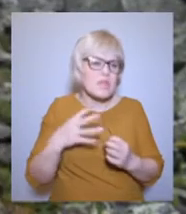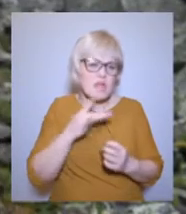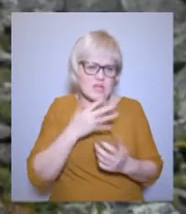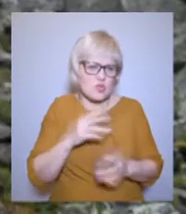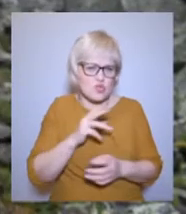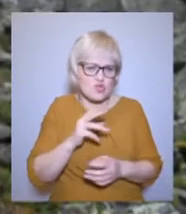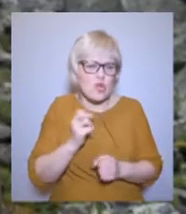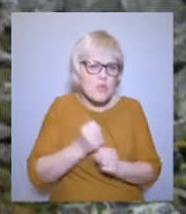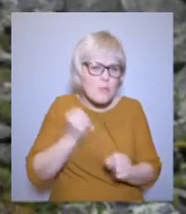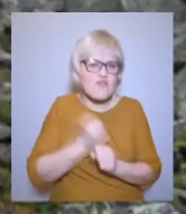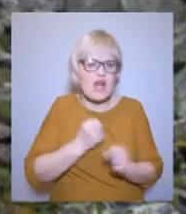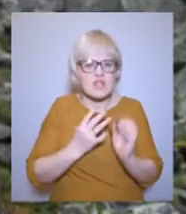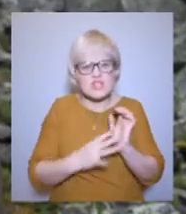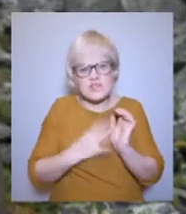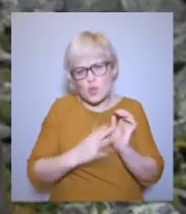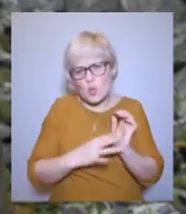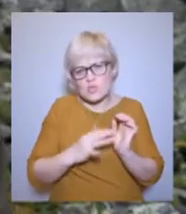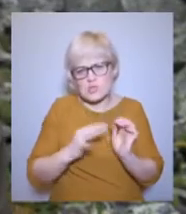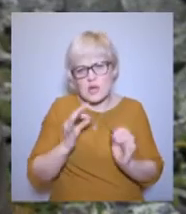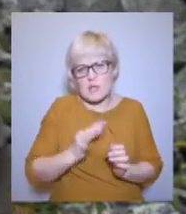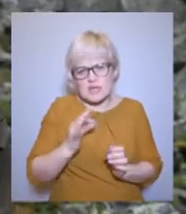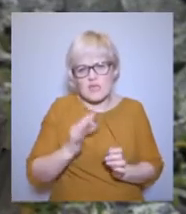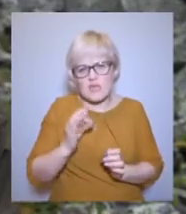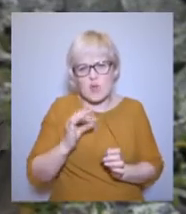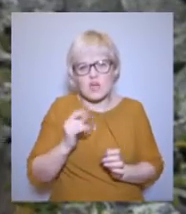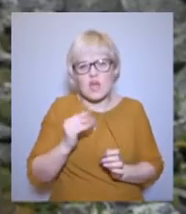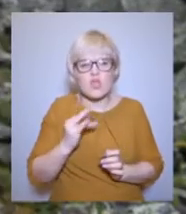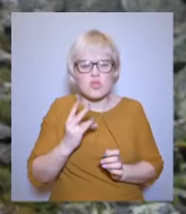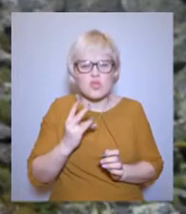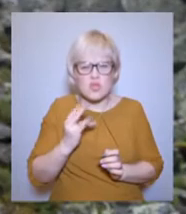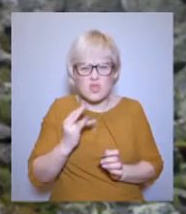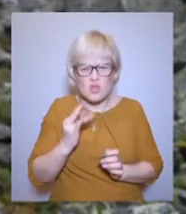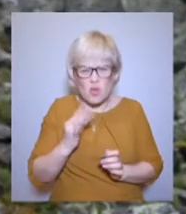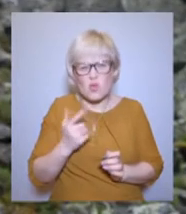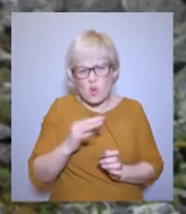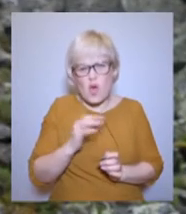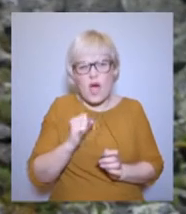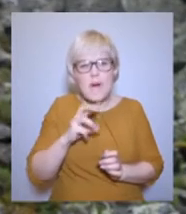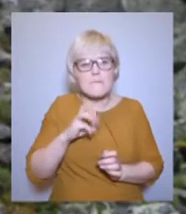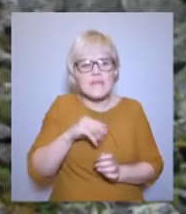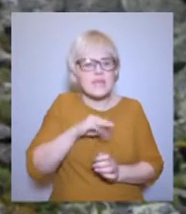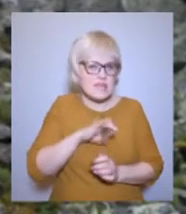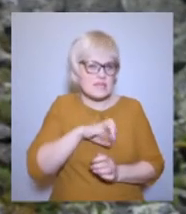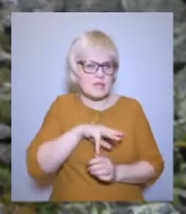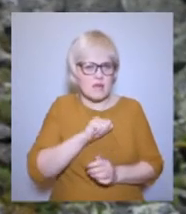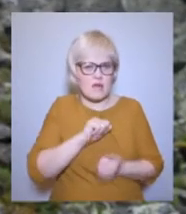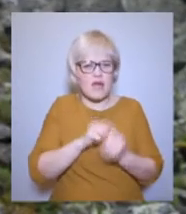Поставлялись аметисты для ювелирпрома в течение чуть лет 15, добывали, стоял участок,